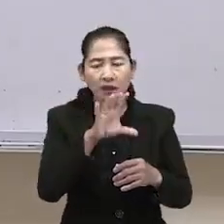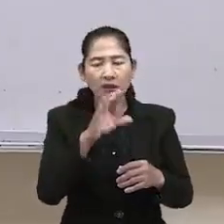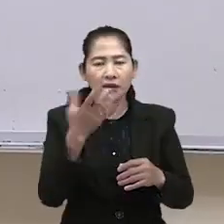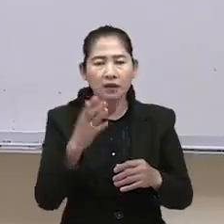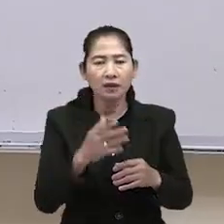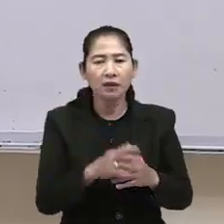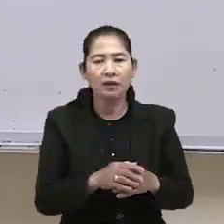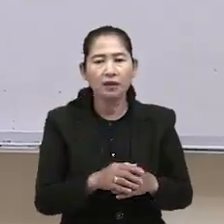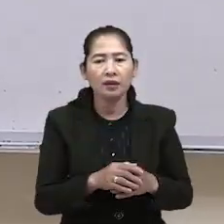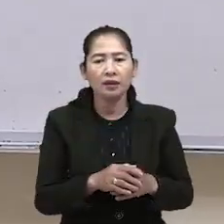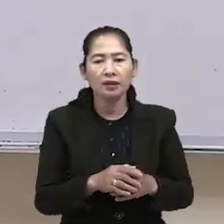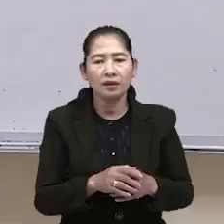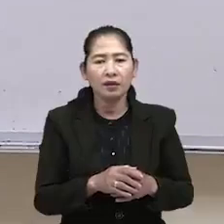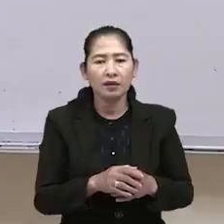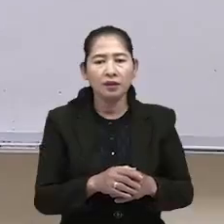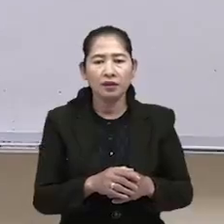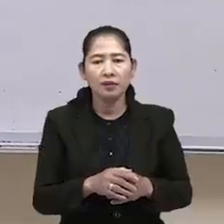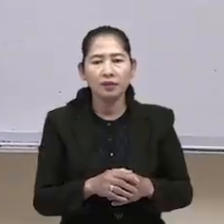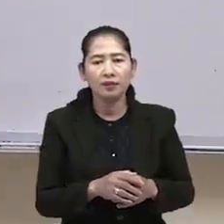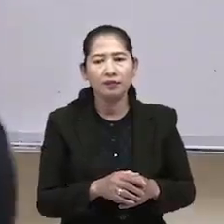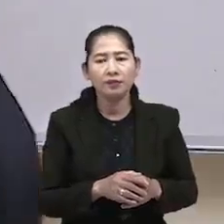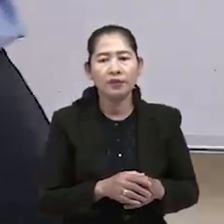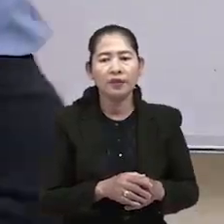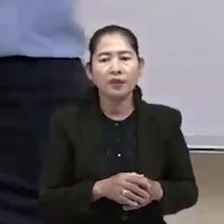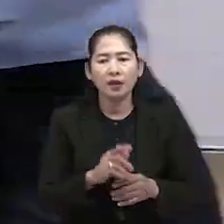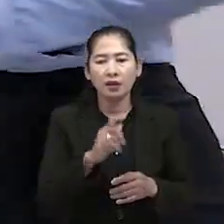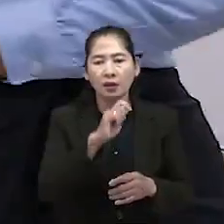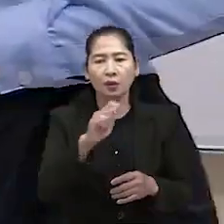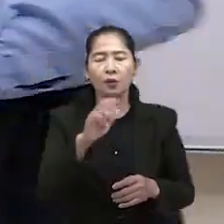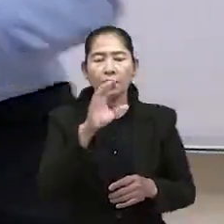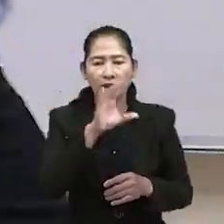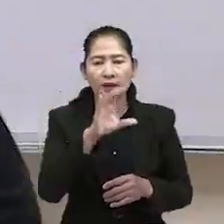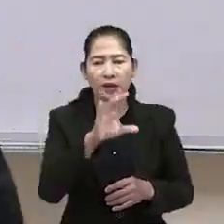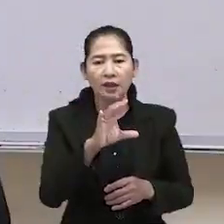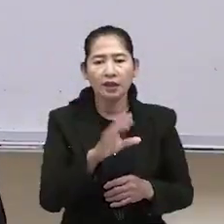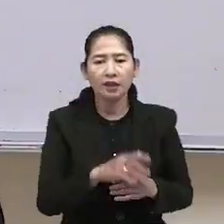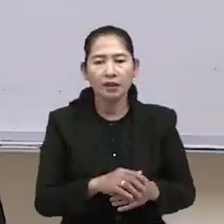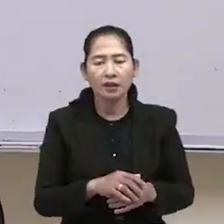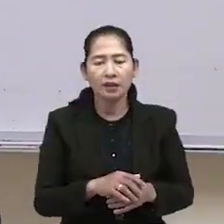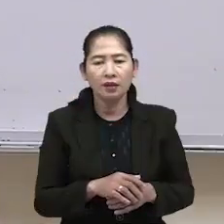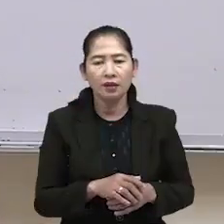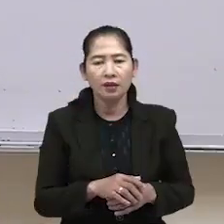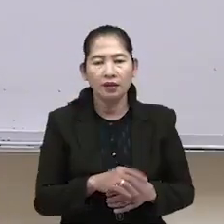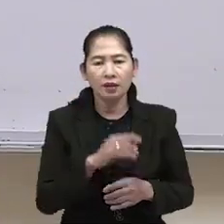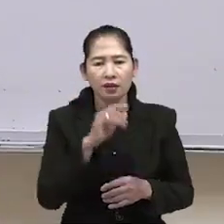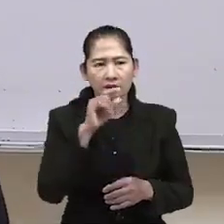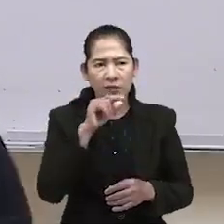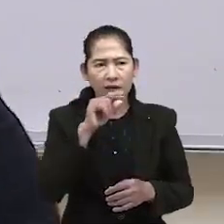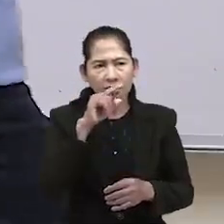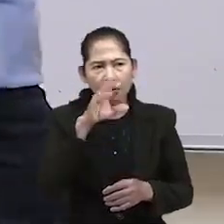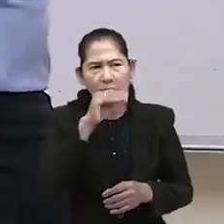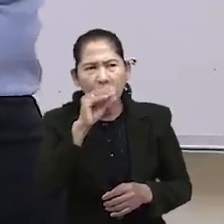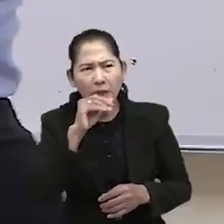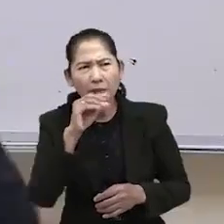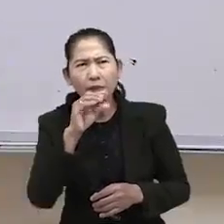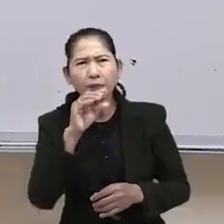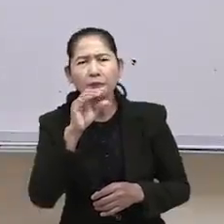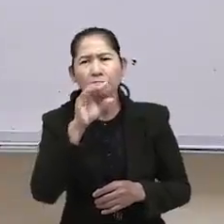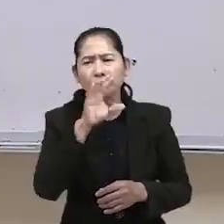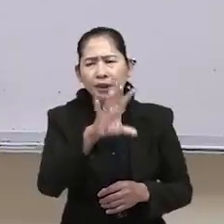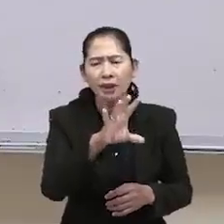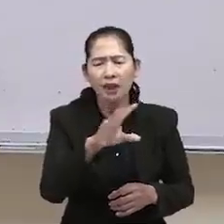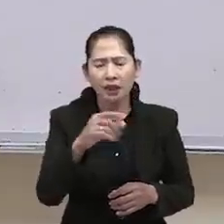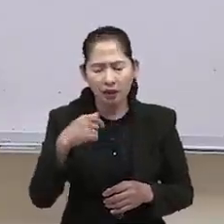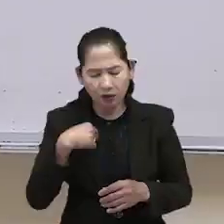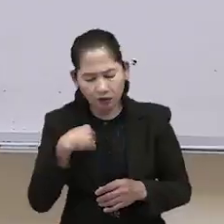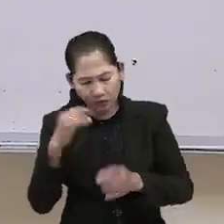កណាកូនណានេះគ្រូអត់ចងកូនអញ្ចឹងឯណាចាអញ្ចឹងនេះគ្រូលុបពាក្យឆ្កែតែម្ដងចុះដើម្បីកុំឲ្យថាអ្នកគ្រូគាត់និយាយអំពីសត្វឆ្កែឲ្យខ្ញុំពណ៌នាអំពី